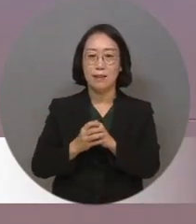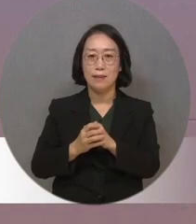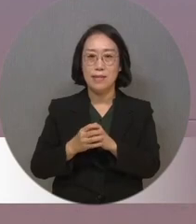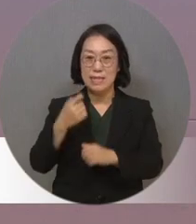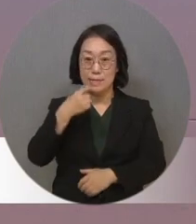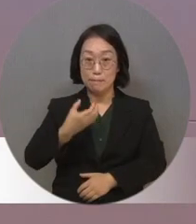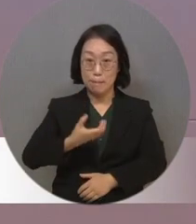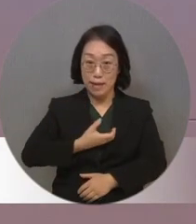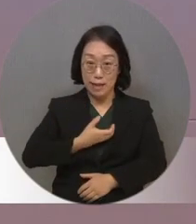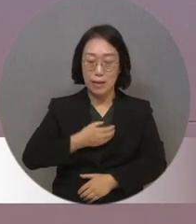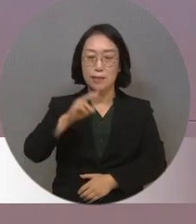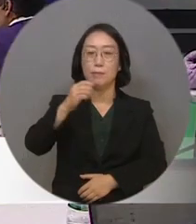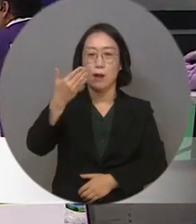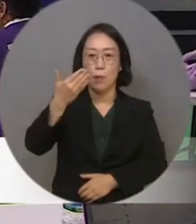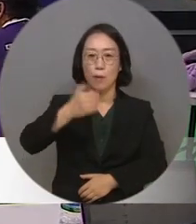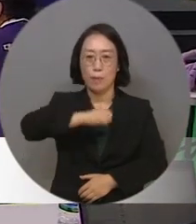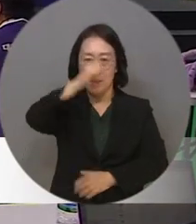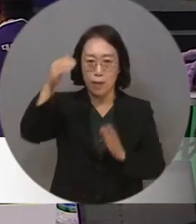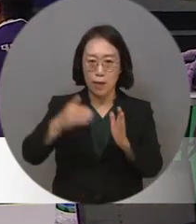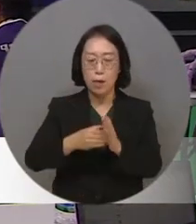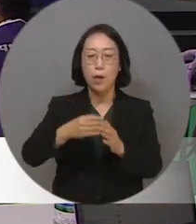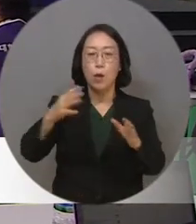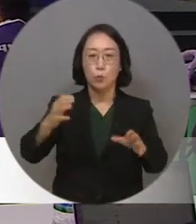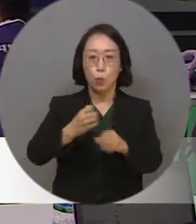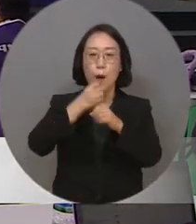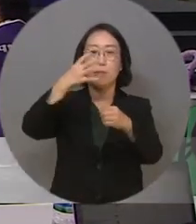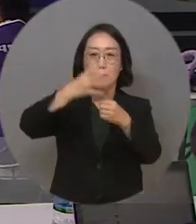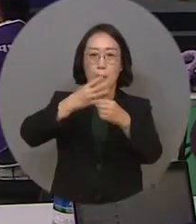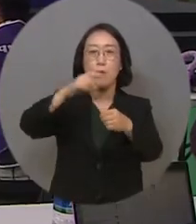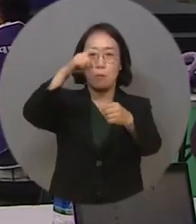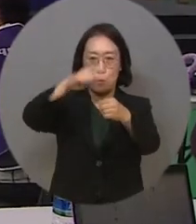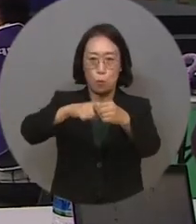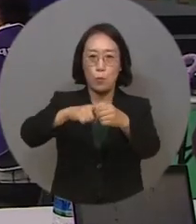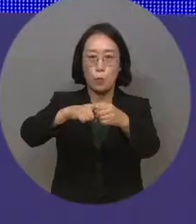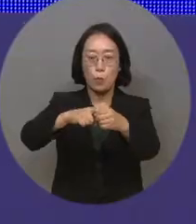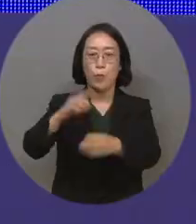금메달 29개 획득과 종합순위 4위를 목표로 내걸었습니다.